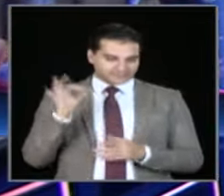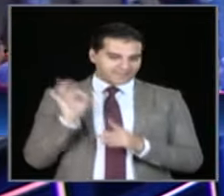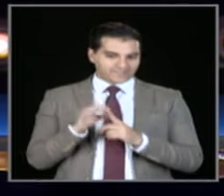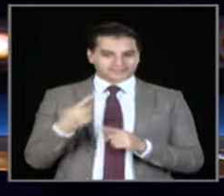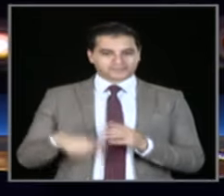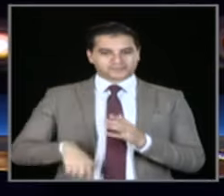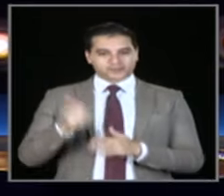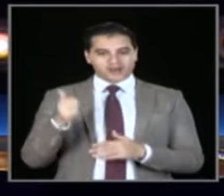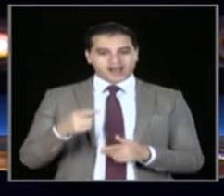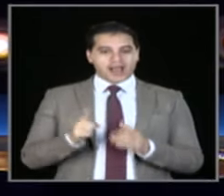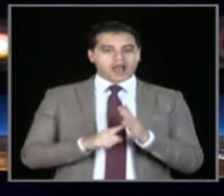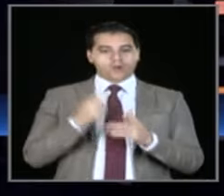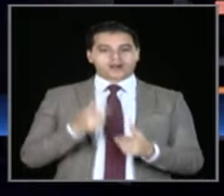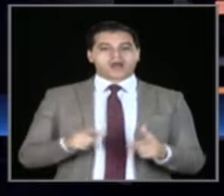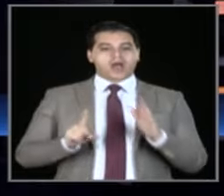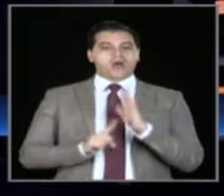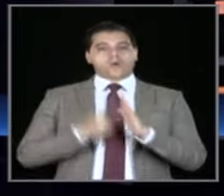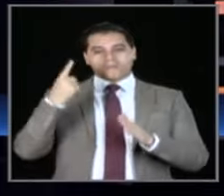تم عقده في أول مرة